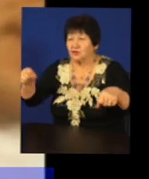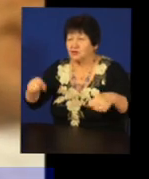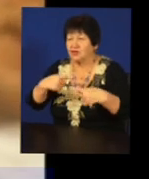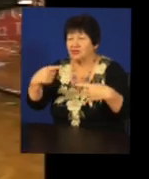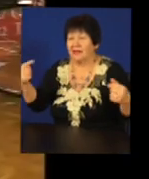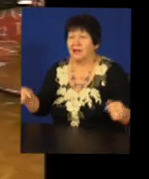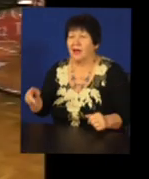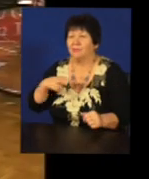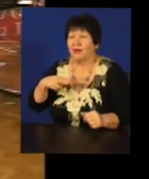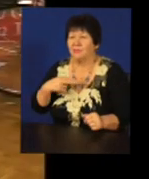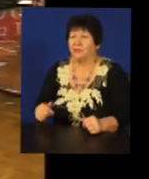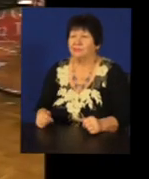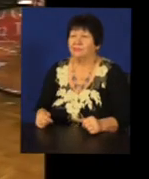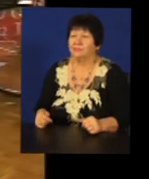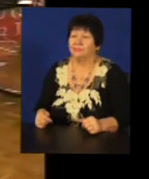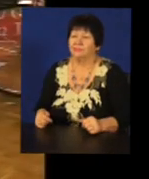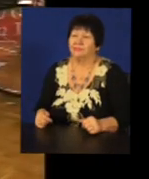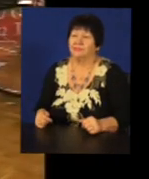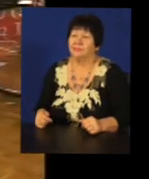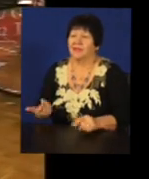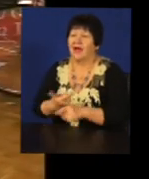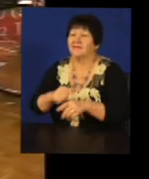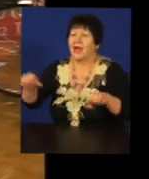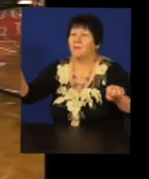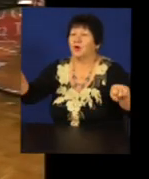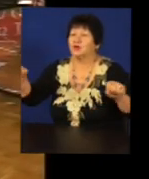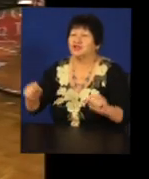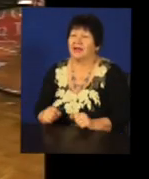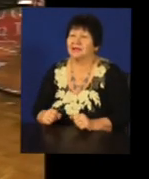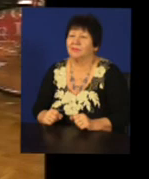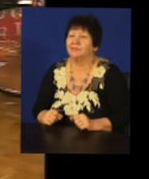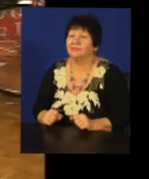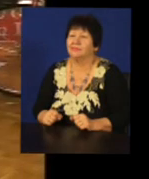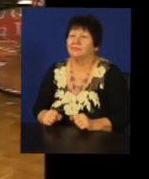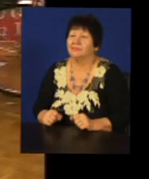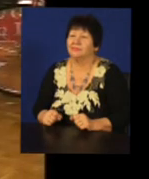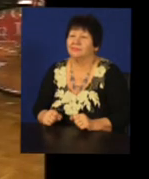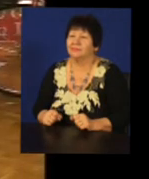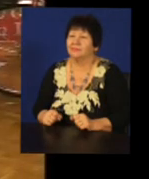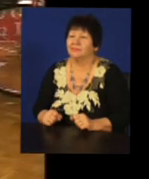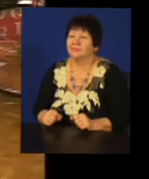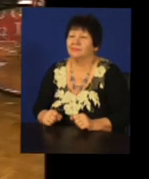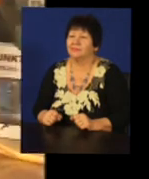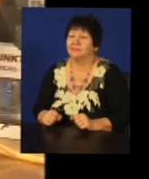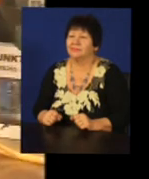și alte premii. Asta sunt cheile, asta este motocicleta, avem cheie aici în...